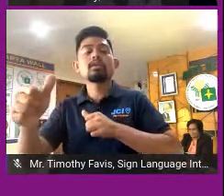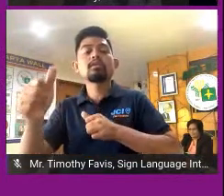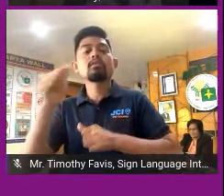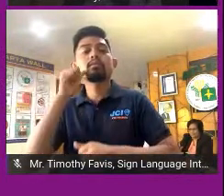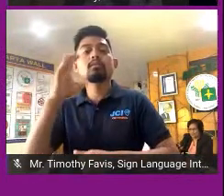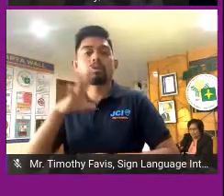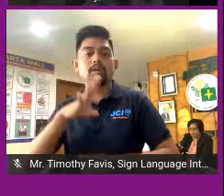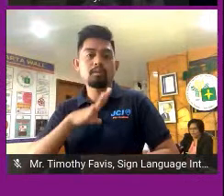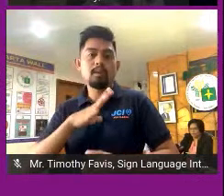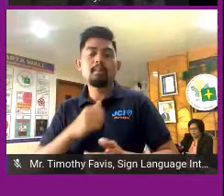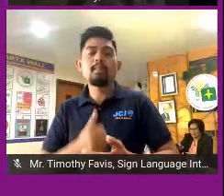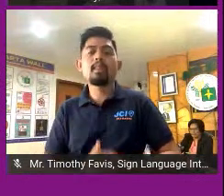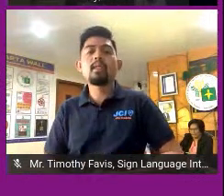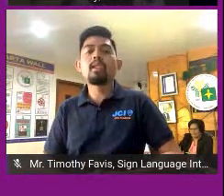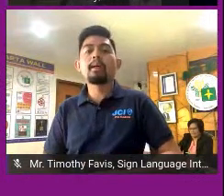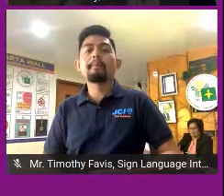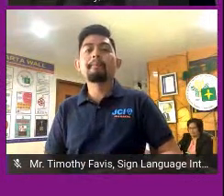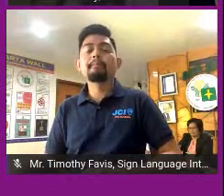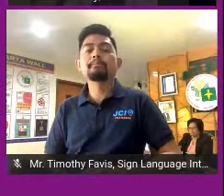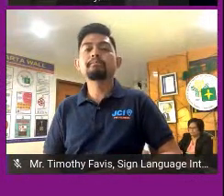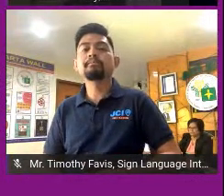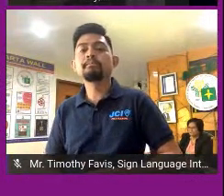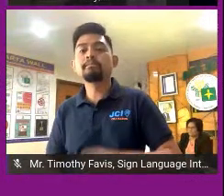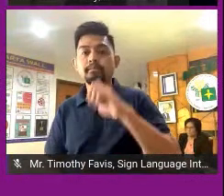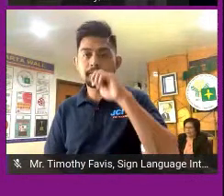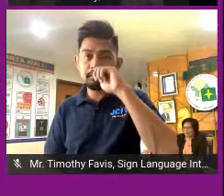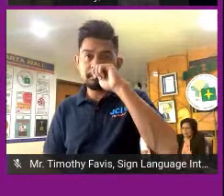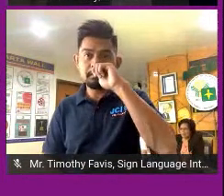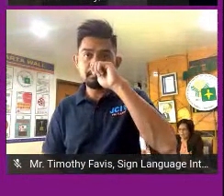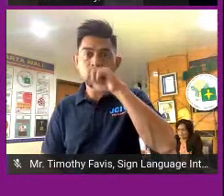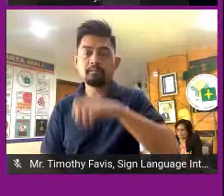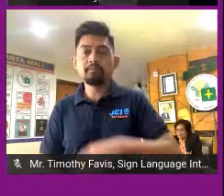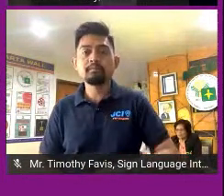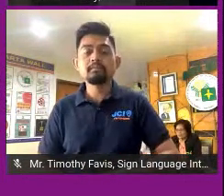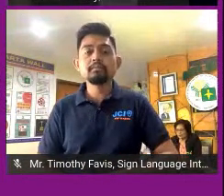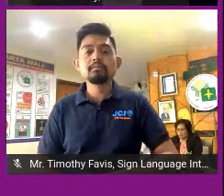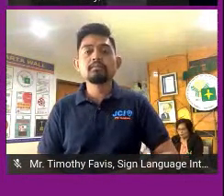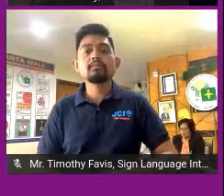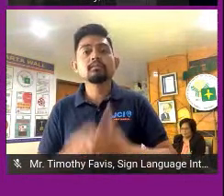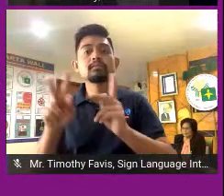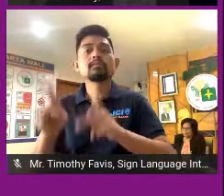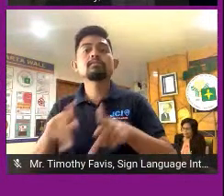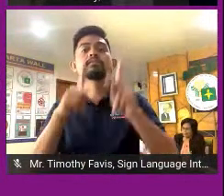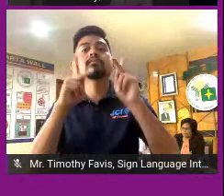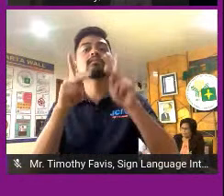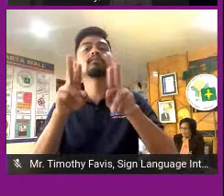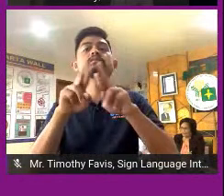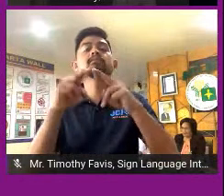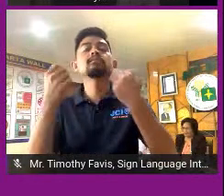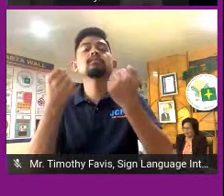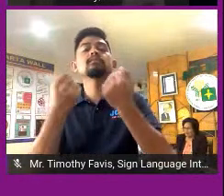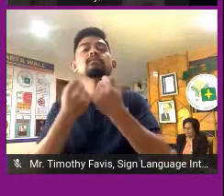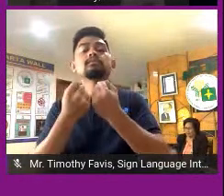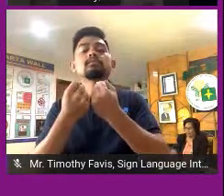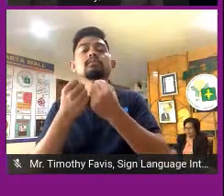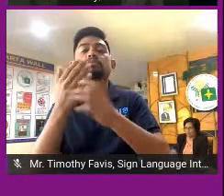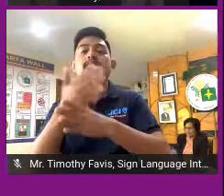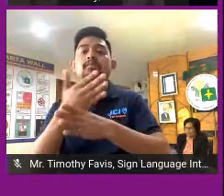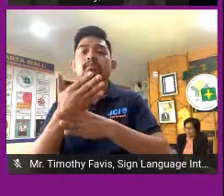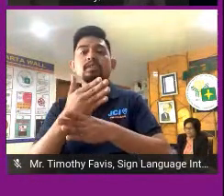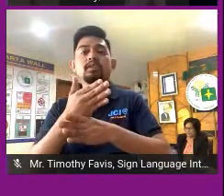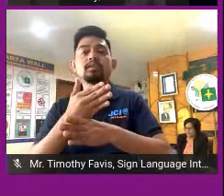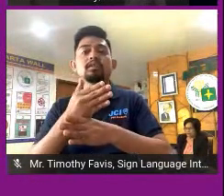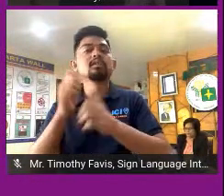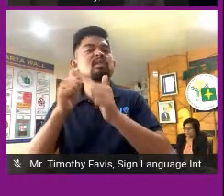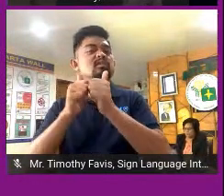Ito po ang manifestation of gender bias. Ano po? Power relations between women and men are far from equal